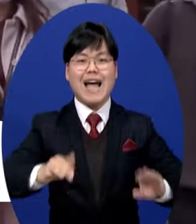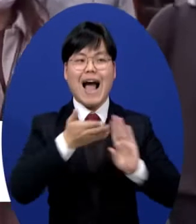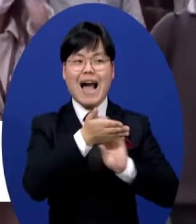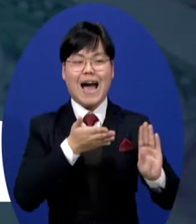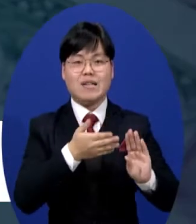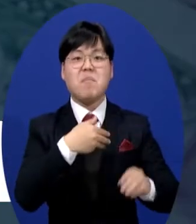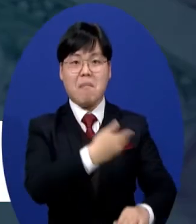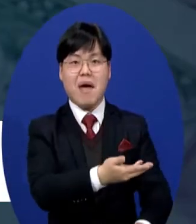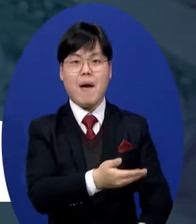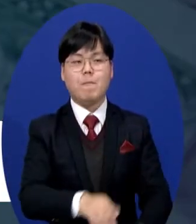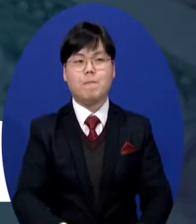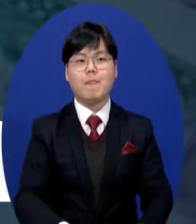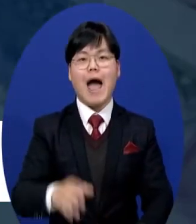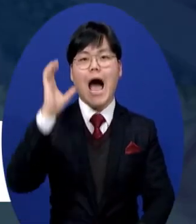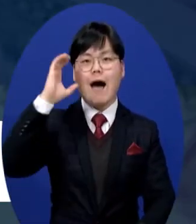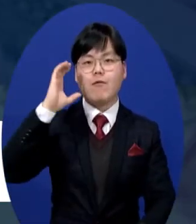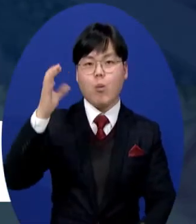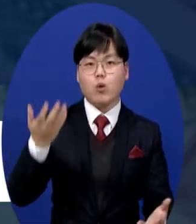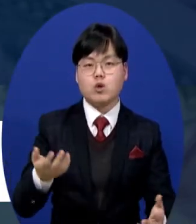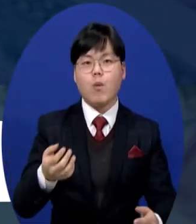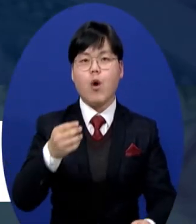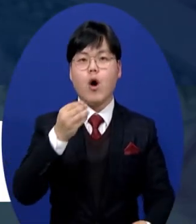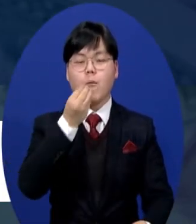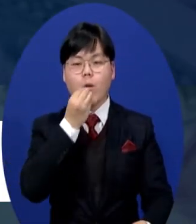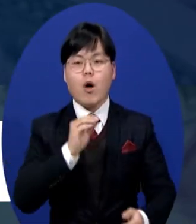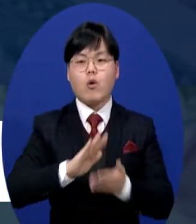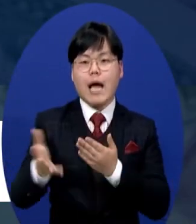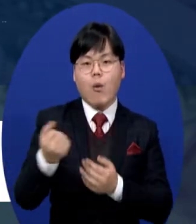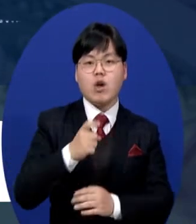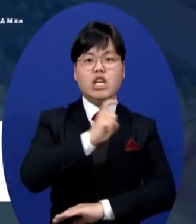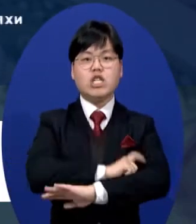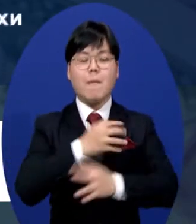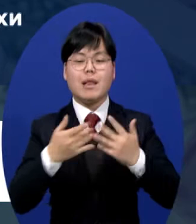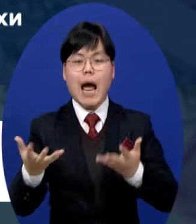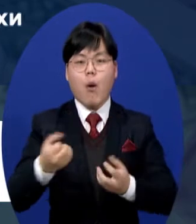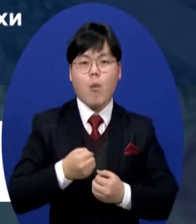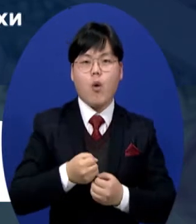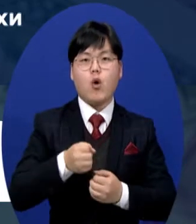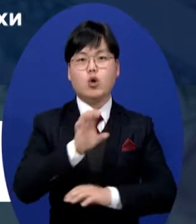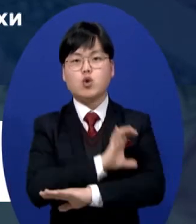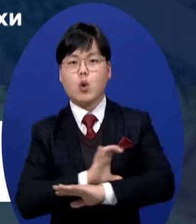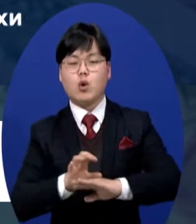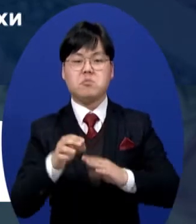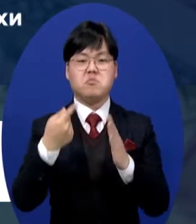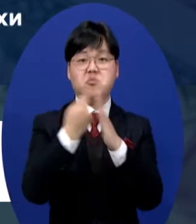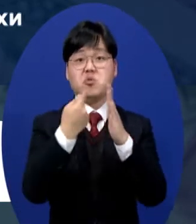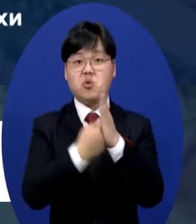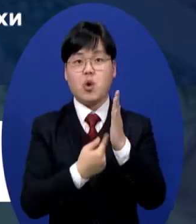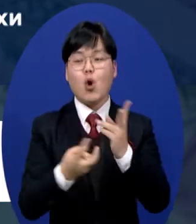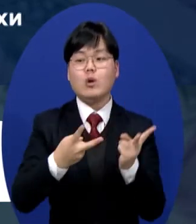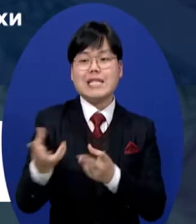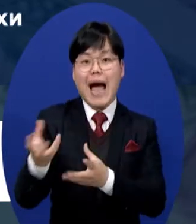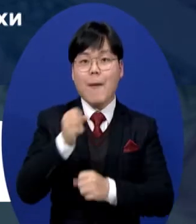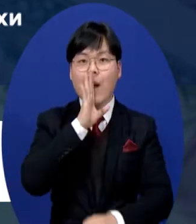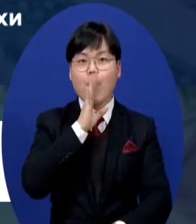нэвтрүүлсэн. Өөрөөр хэлбэл нийтийн тээврээр зорчих, хүнс худалдаж авах, хичээлийн хэрэгсэл, хүүхэд хөгжүүлэх нэмэлт дугуйланд бүртгүүлэх зэрэг үйлчилгээ авахд